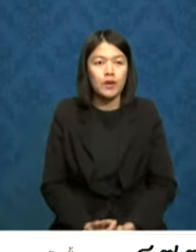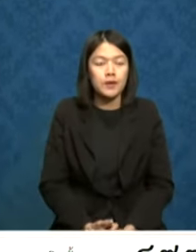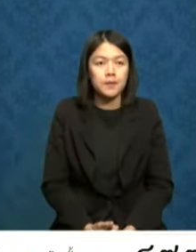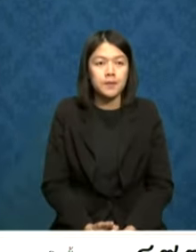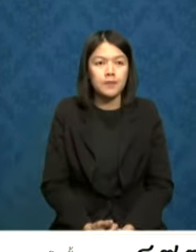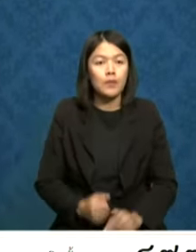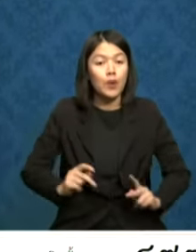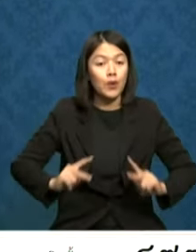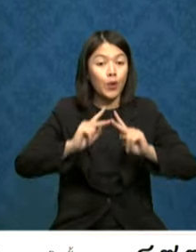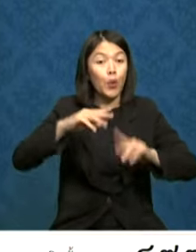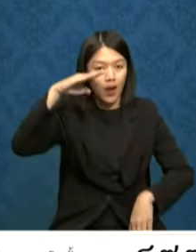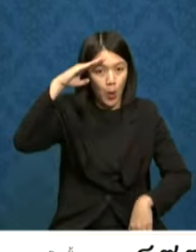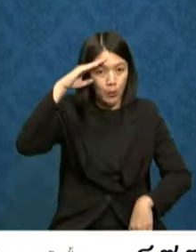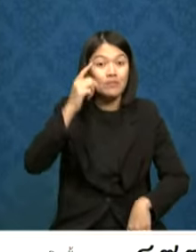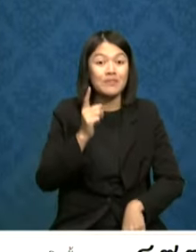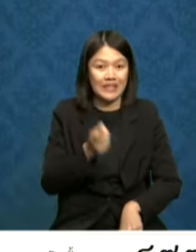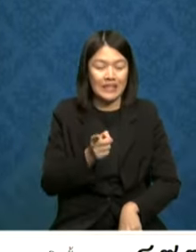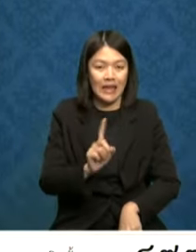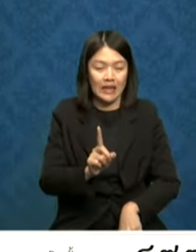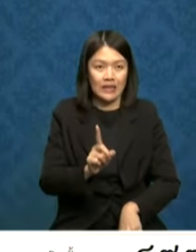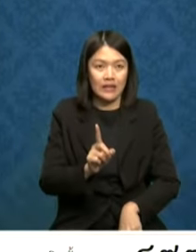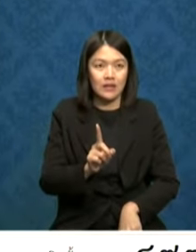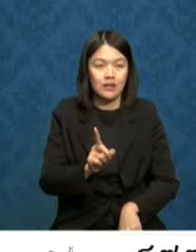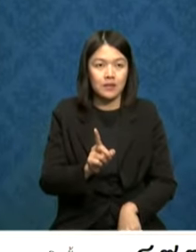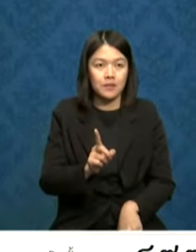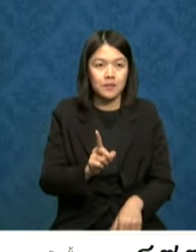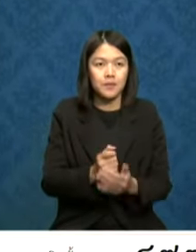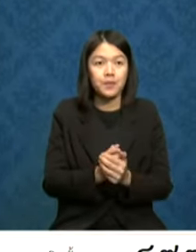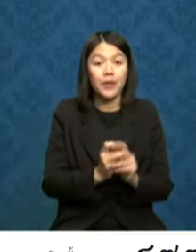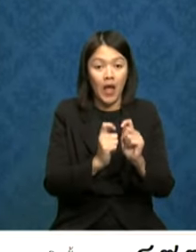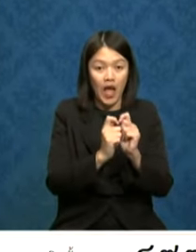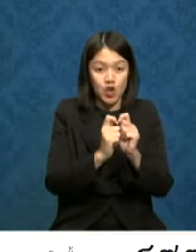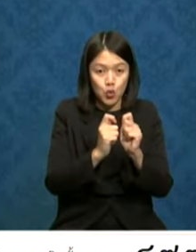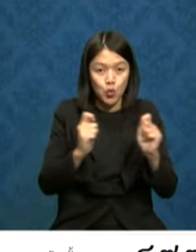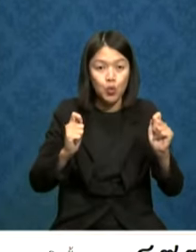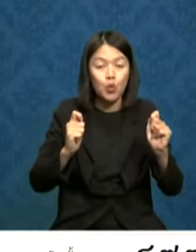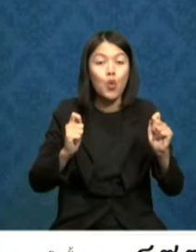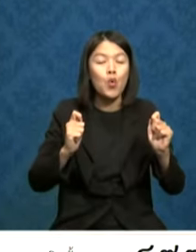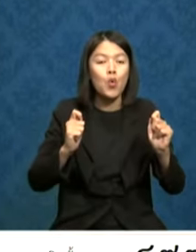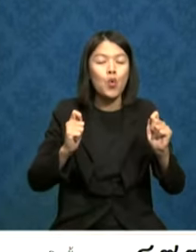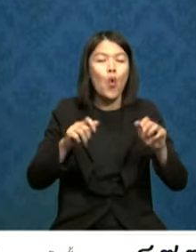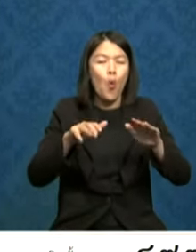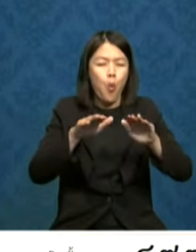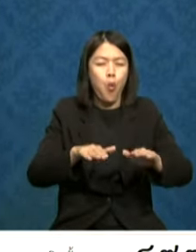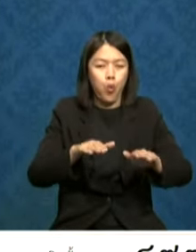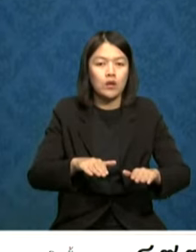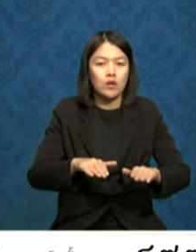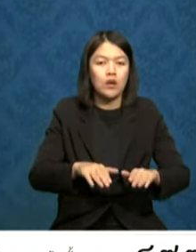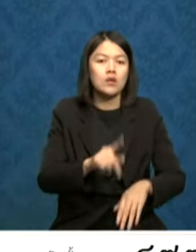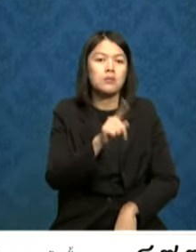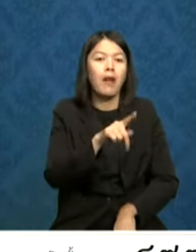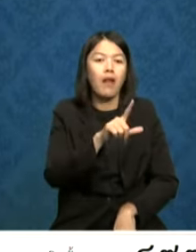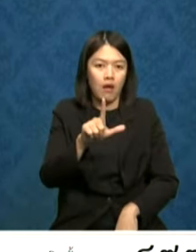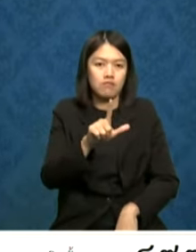ๆแล้วกระทรวงกลาโหมนะครับในชั้นอนุกรรมาธิการเนี่ยเราปรับลดไปพันกว่า